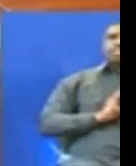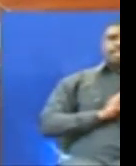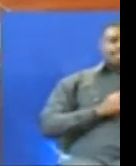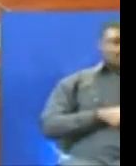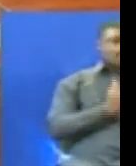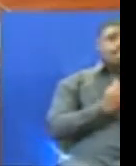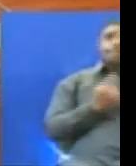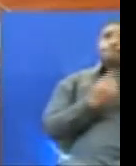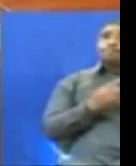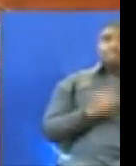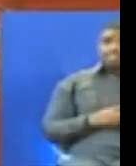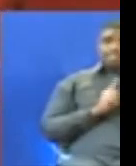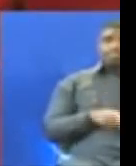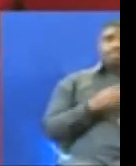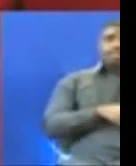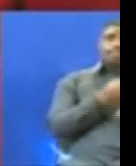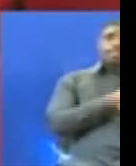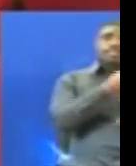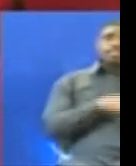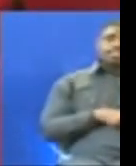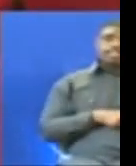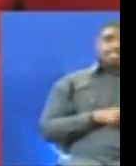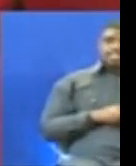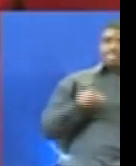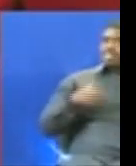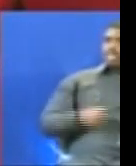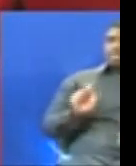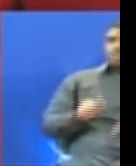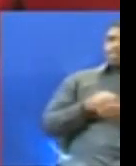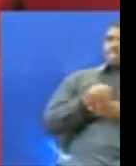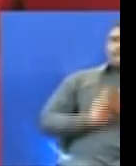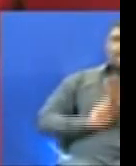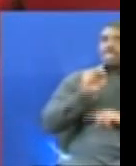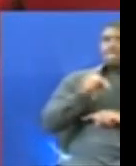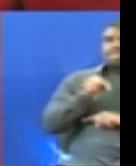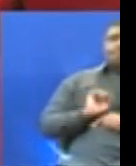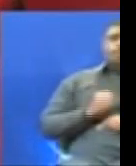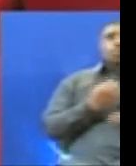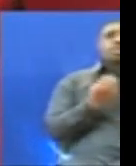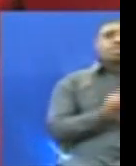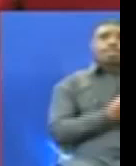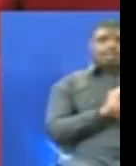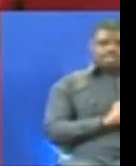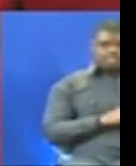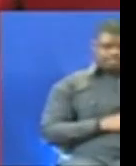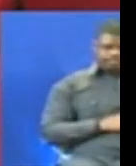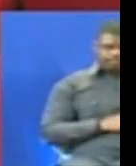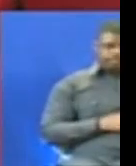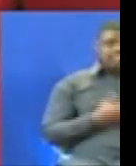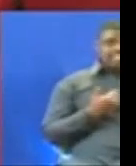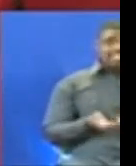Rulenge, itakuwa iko kwenye bajeti hii, kwa sababu kivuko hicho chenyewe bajeti yake haizidi milioni 80. Naamini kwamba itakuwa iko kwenye kivuko hicho.